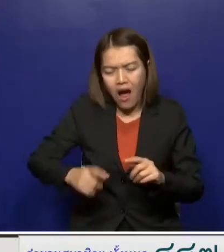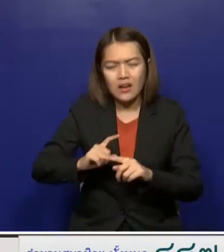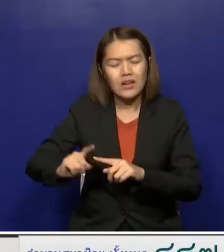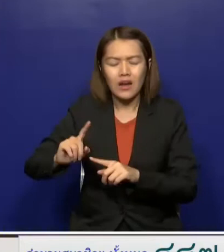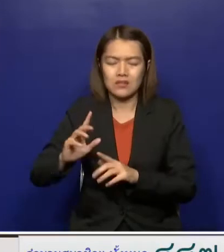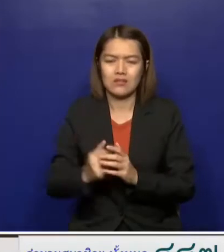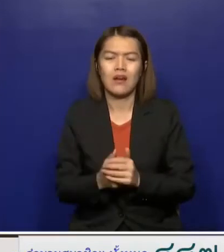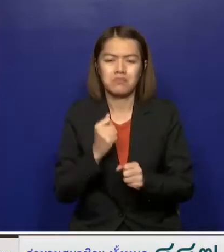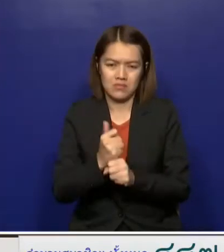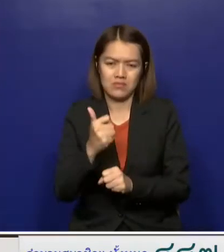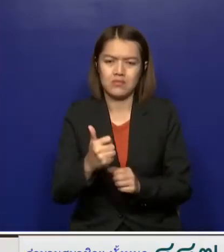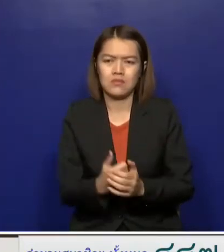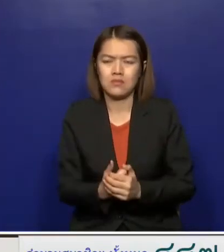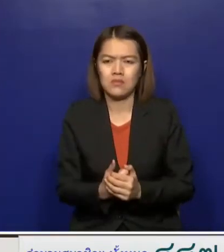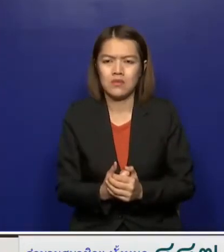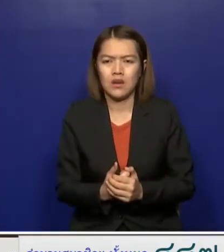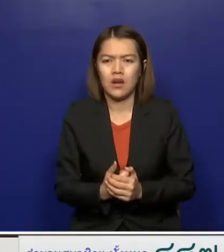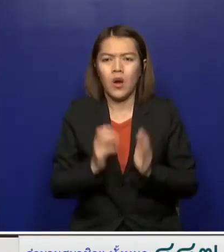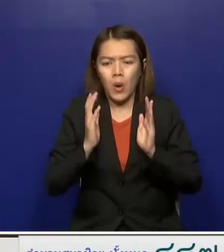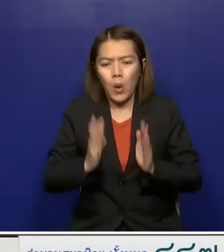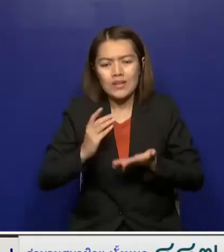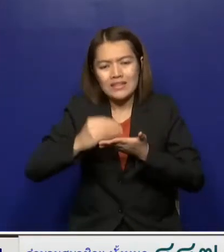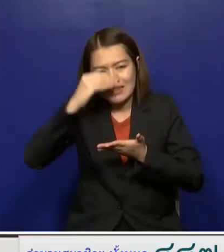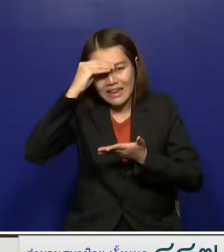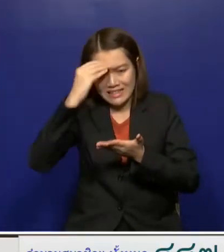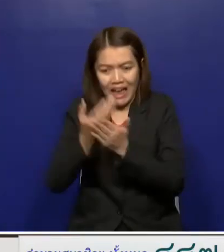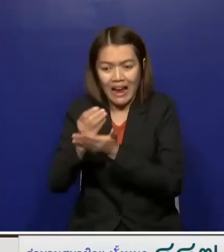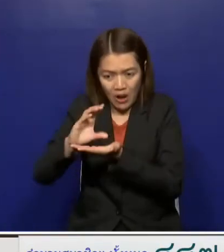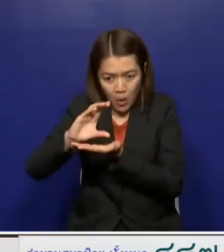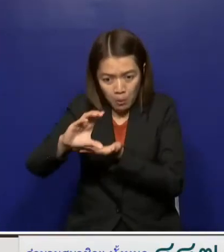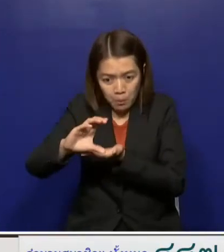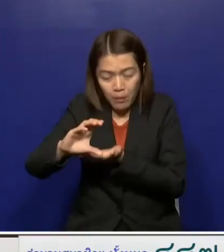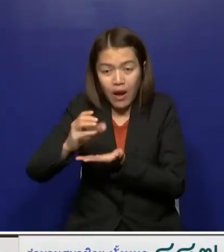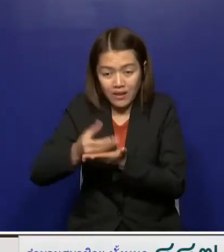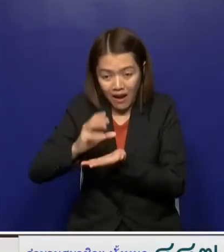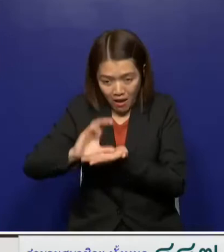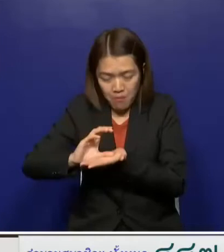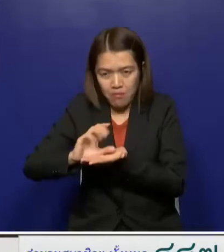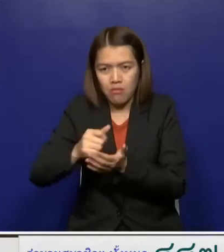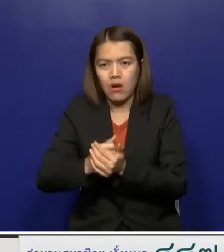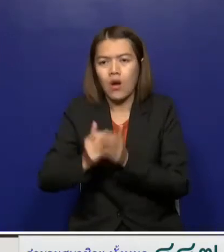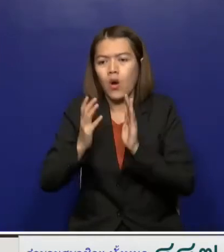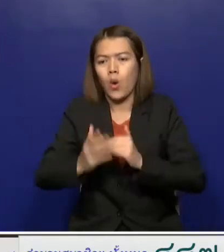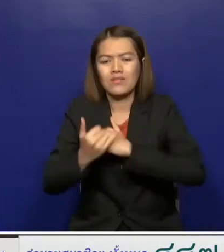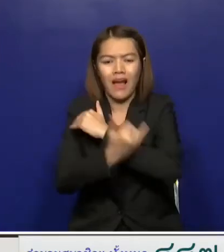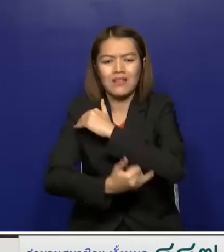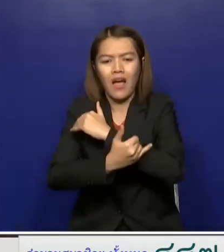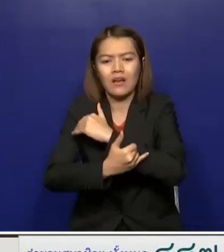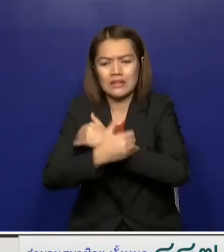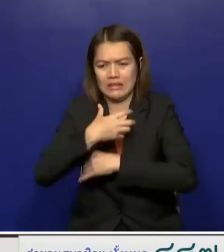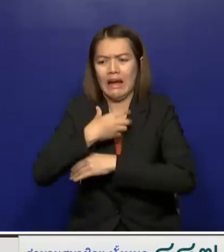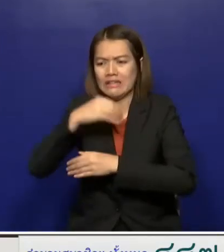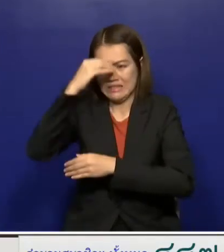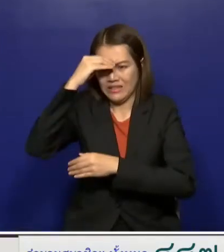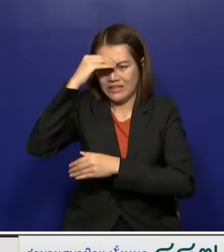งบประมาณใsomารให้คนไปเรี่ hurryคนต่างชาตมาเรีนได้ด้วย คนต่างชาติเขาพร xi Mohammedตี